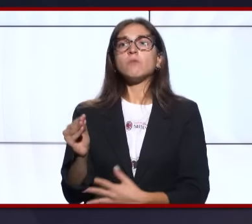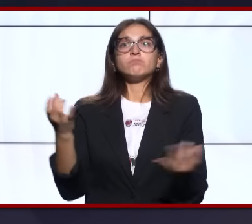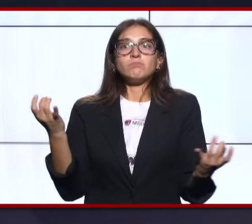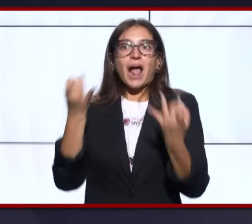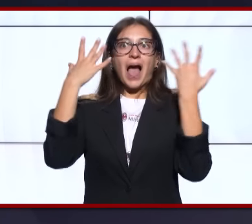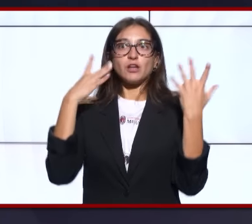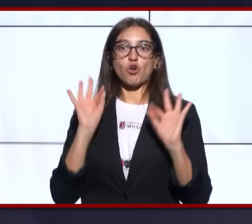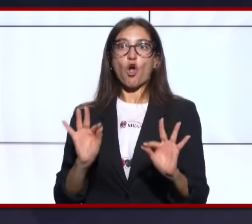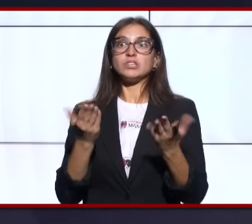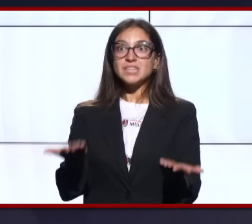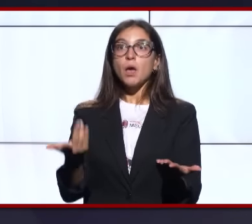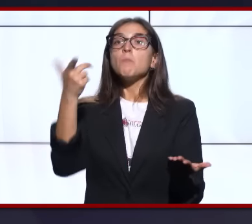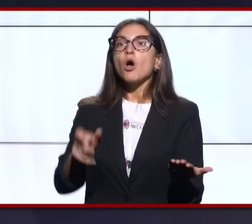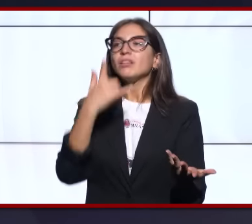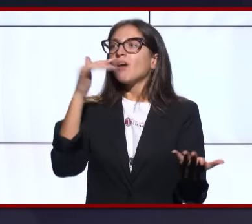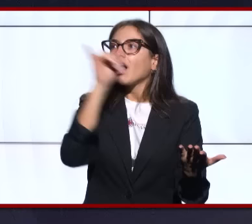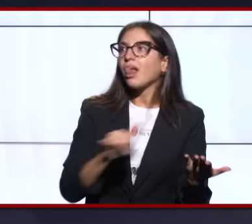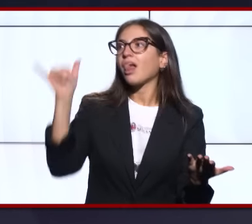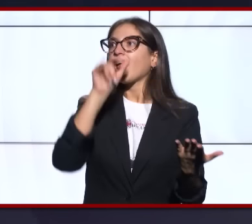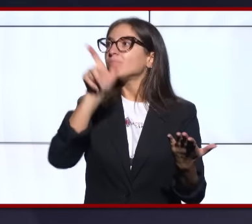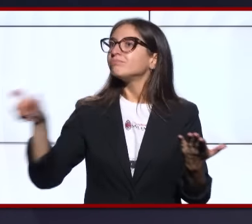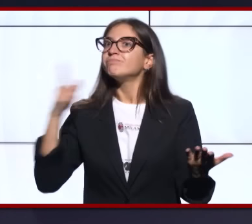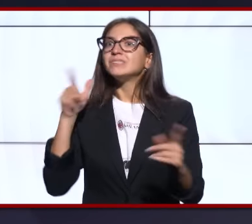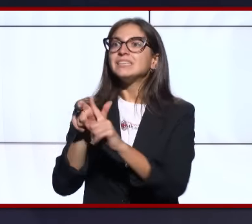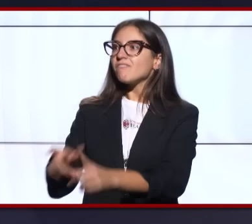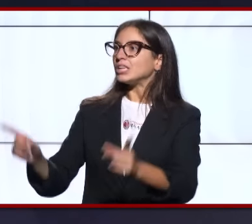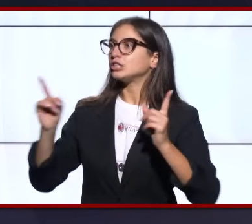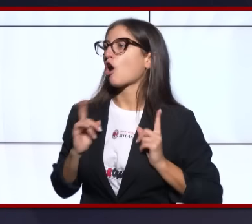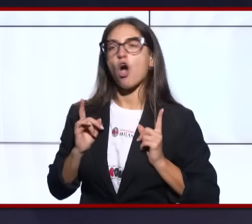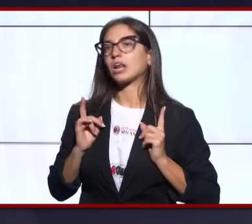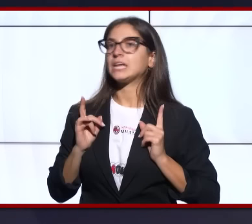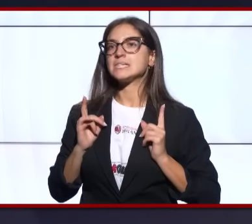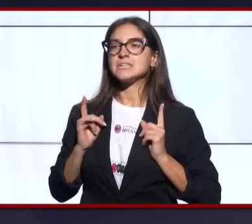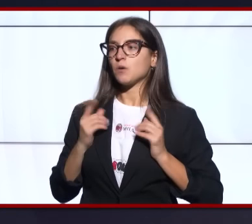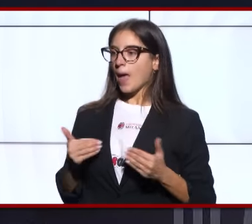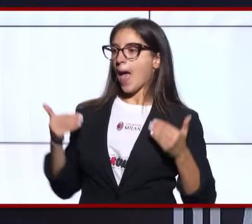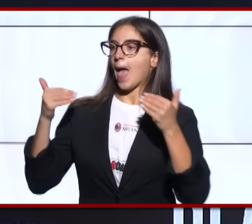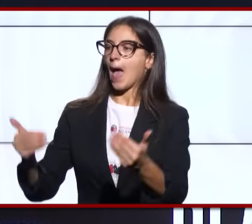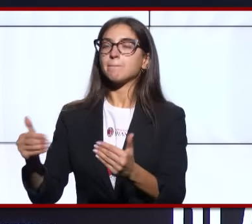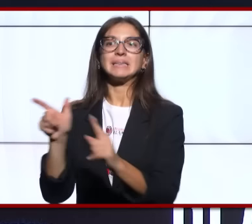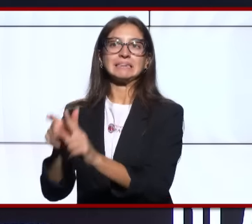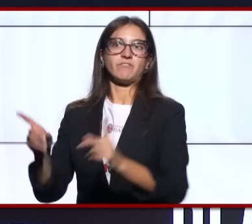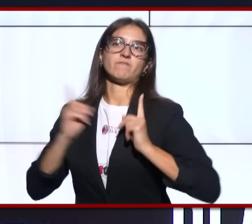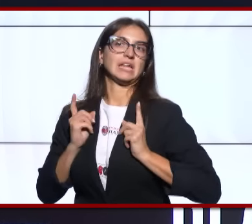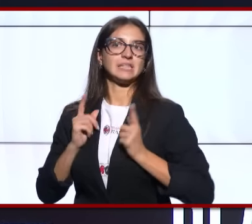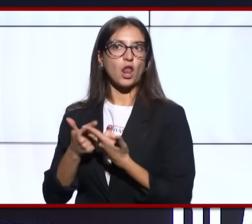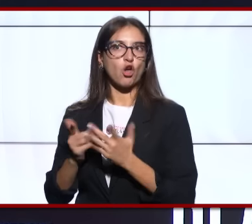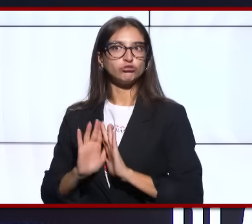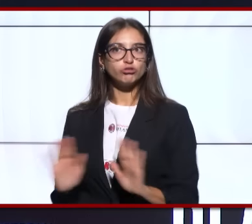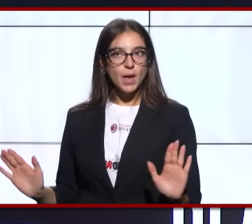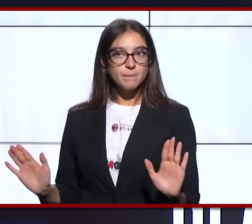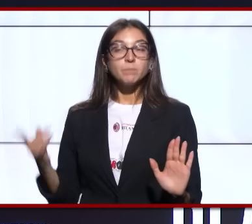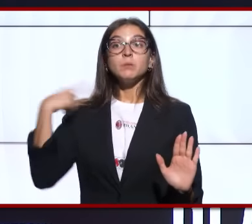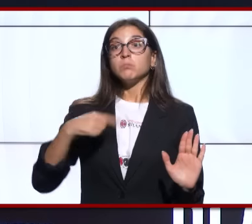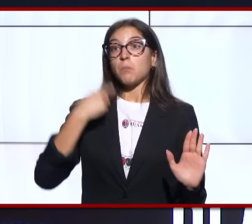sono sono così Eh ma onestamente penso che oggi è più difficile